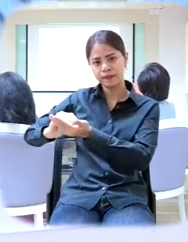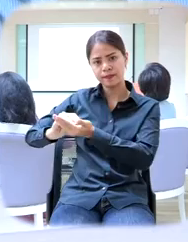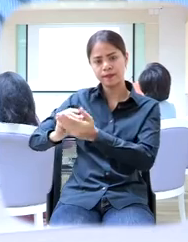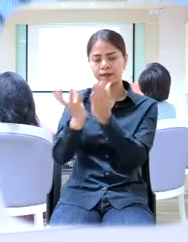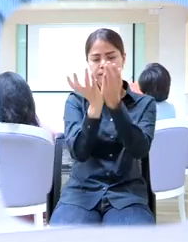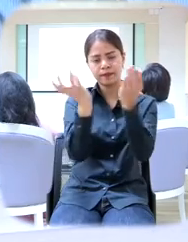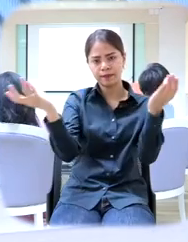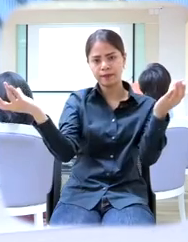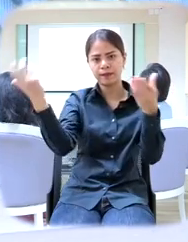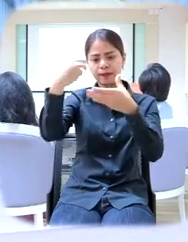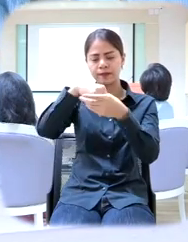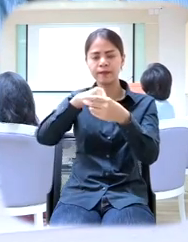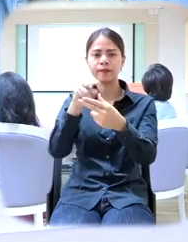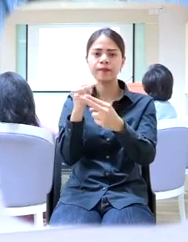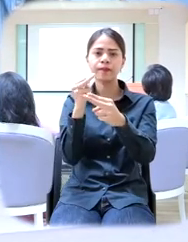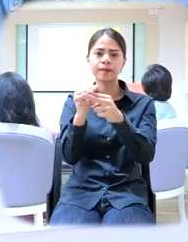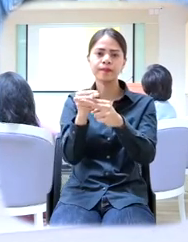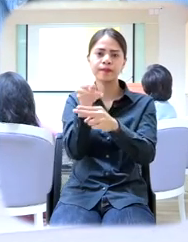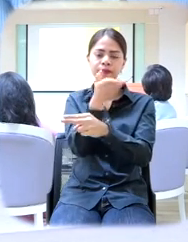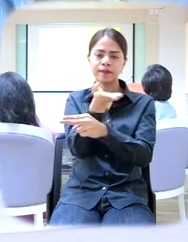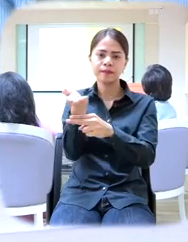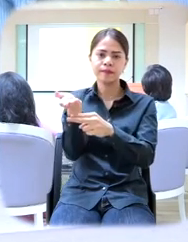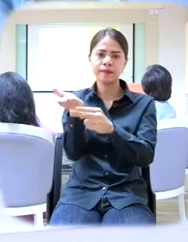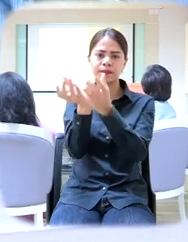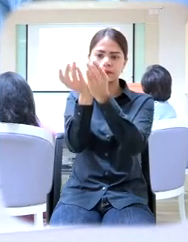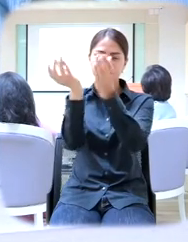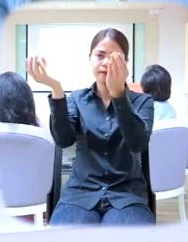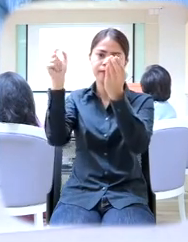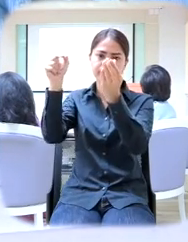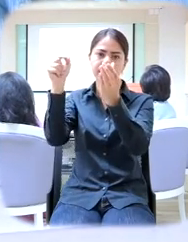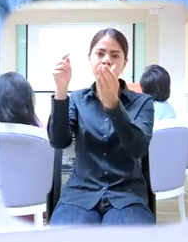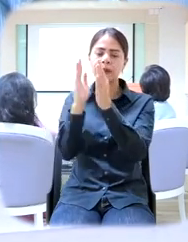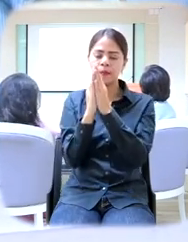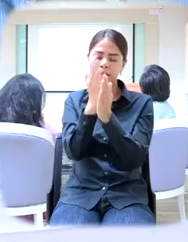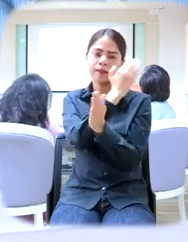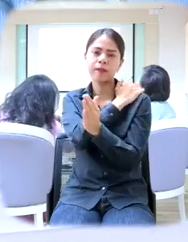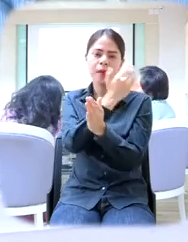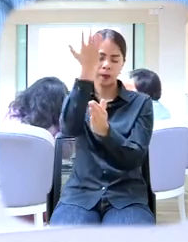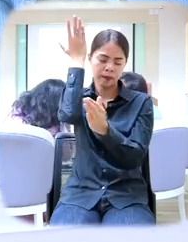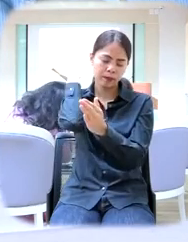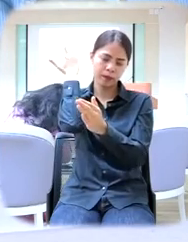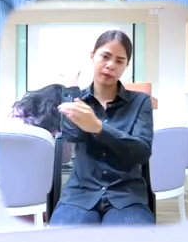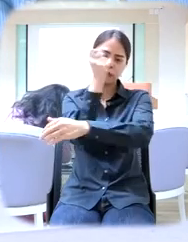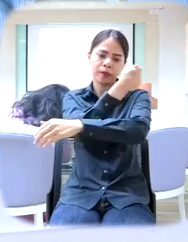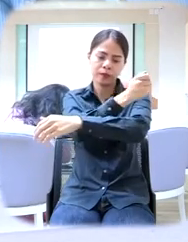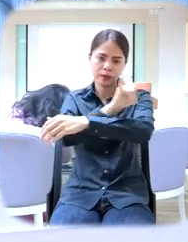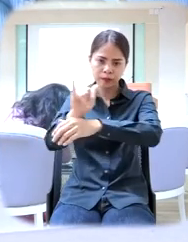มสังคหะโดยพระธรรมกิตตินะครับในสมัยอยุธยาซึ่งอาจารย์บอกว่าในเอกสารโบราณในพงศ์พ